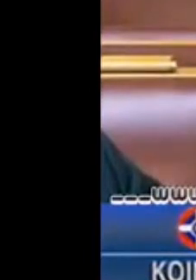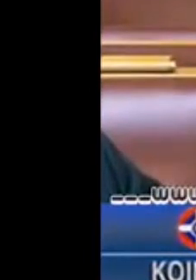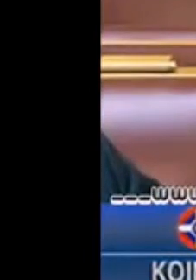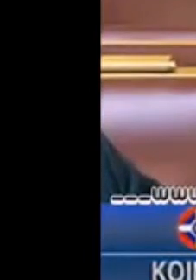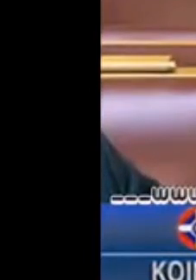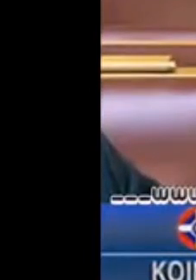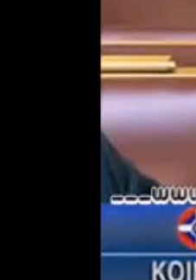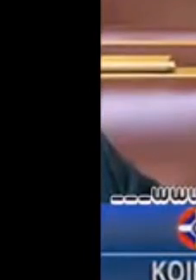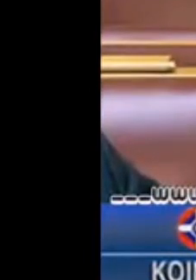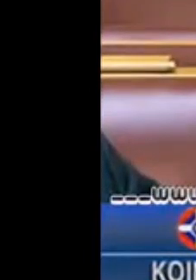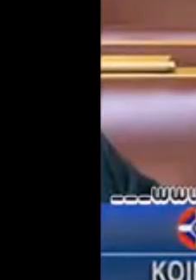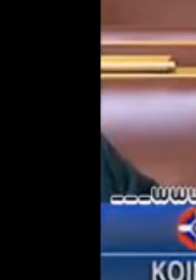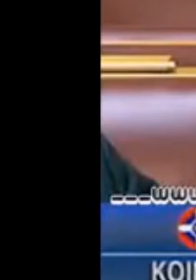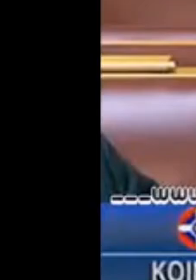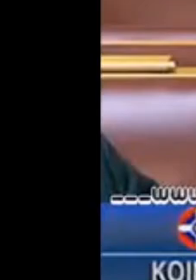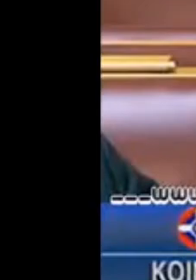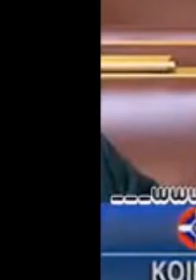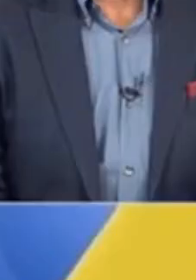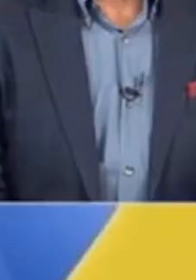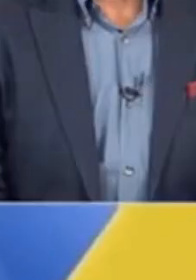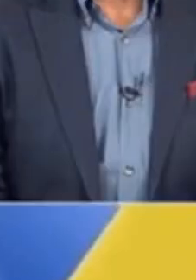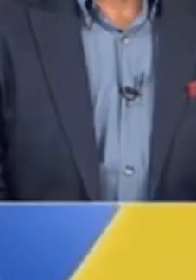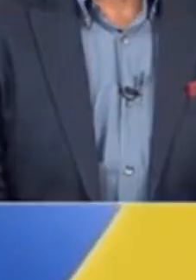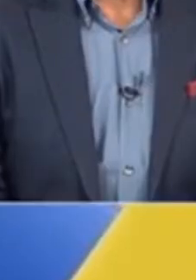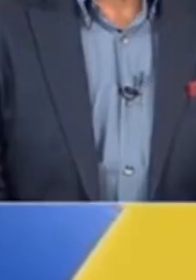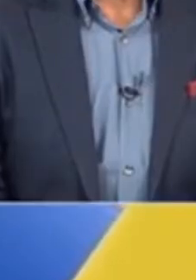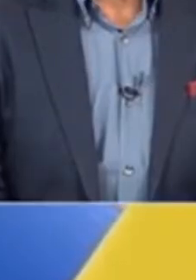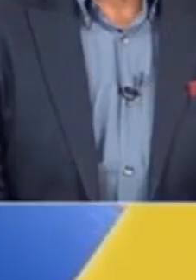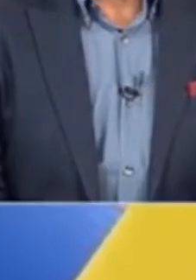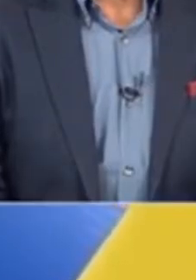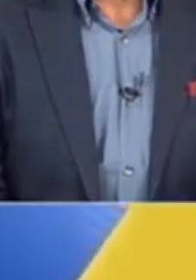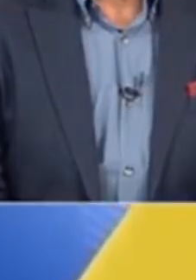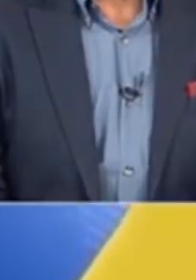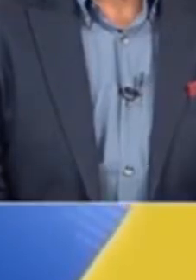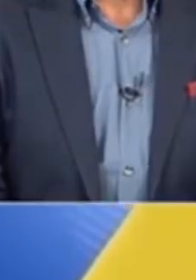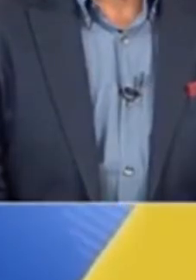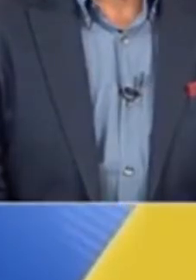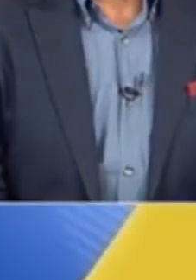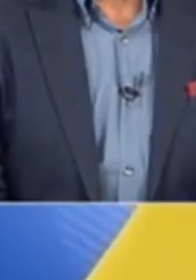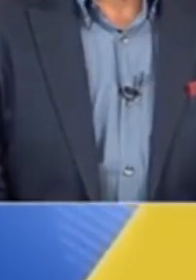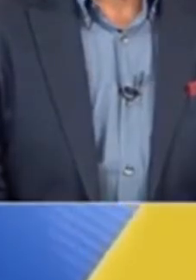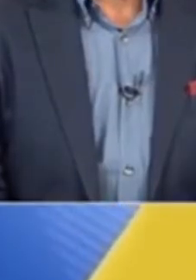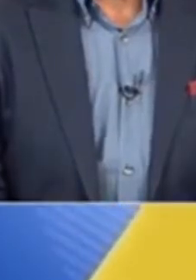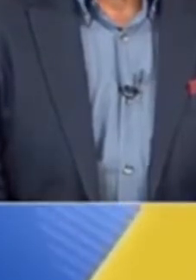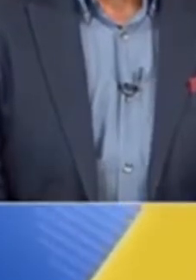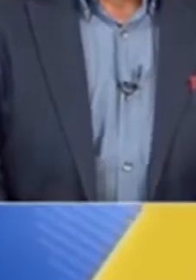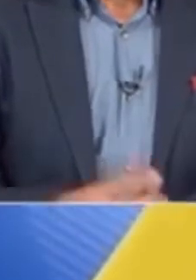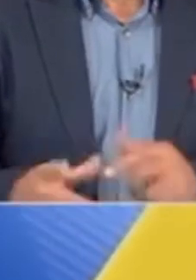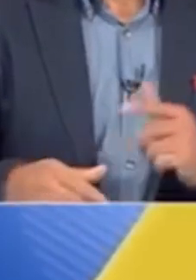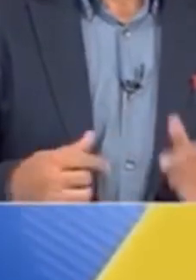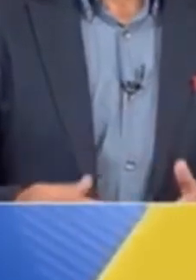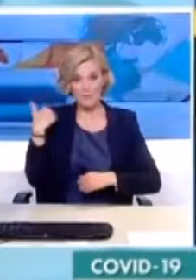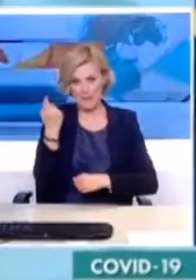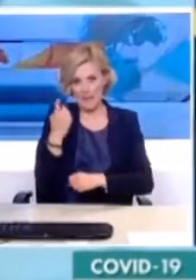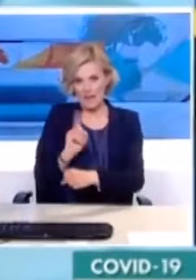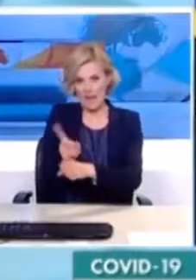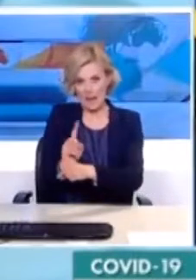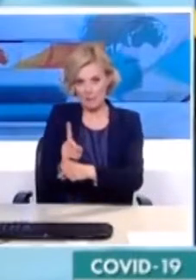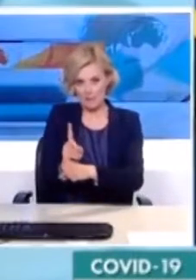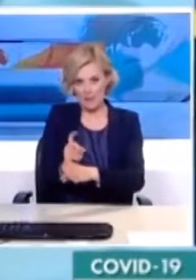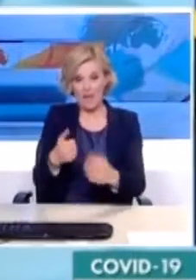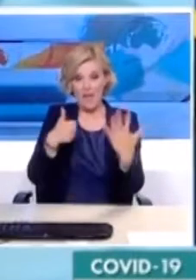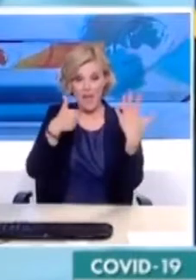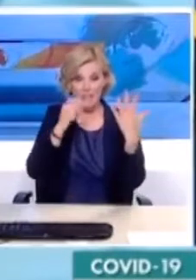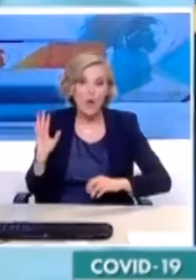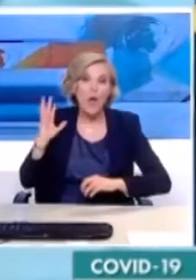πανικό ο οποίος πέρασε στον κόσμο. Ήταν η δραματική εικόνα που διόταν τότε και δεν υπήρχε. Ακριβώς το. Από τις 6